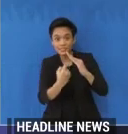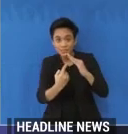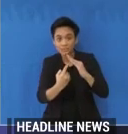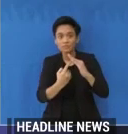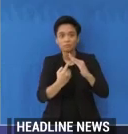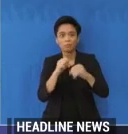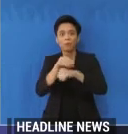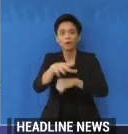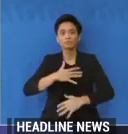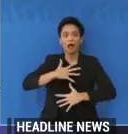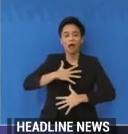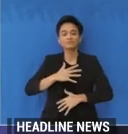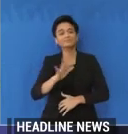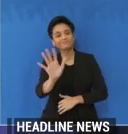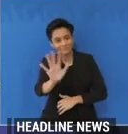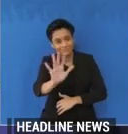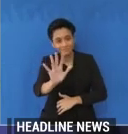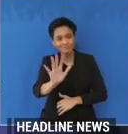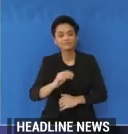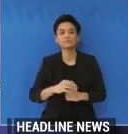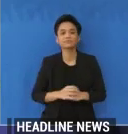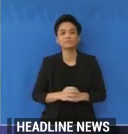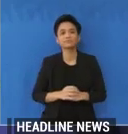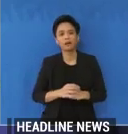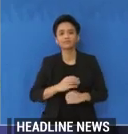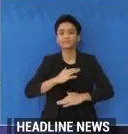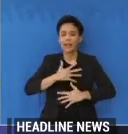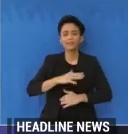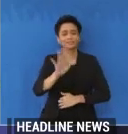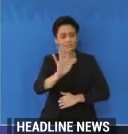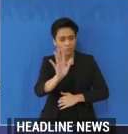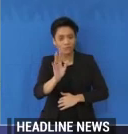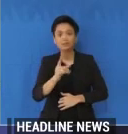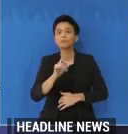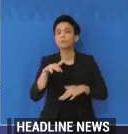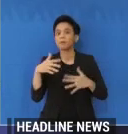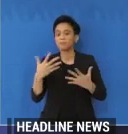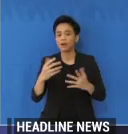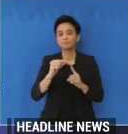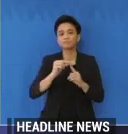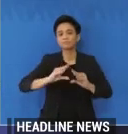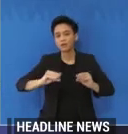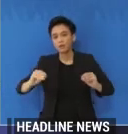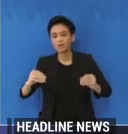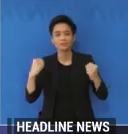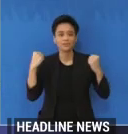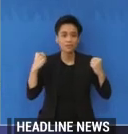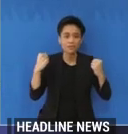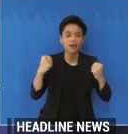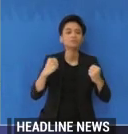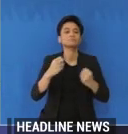khawatir karena petugas kesehatan, ya, pemerintah